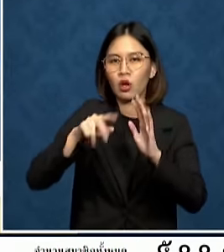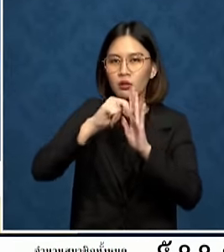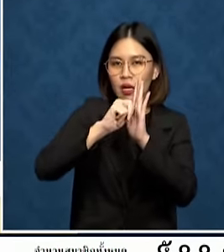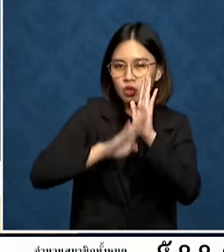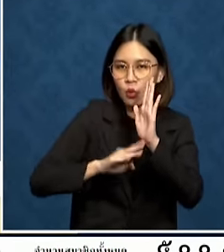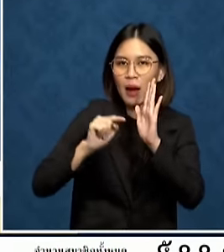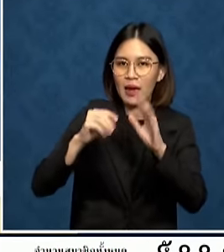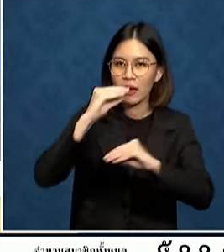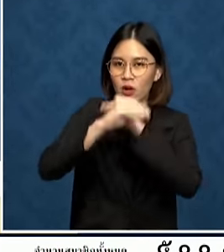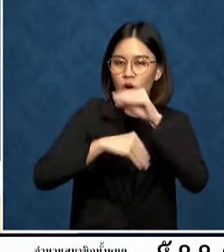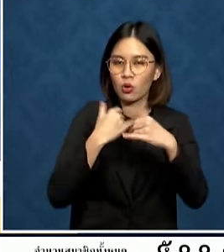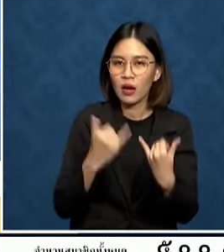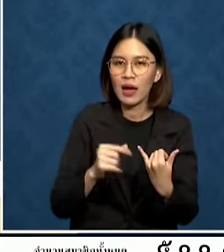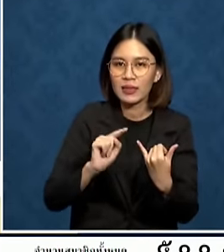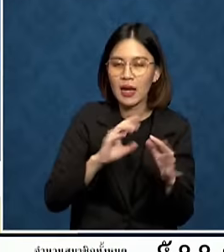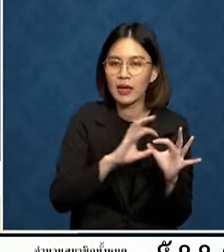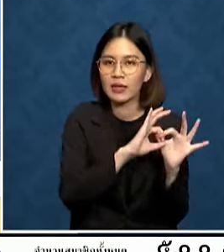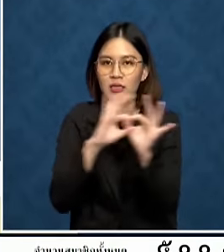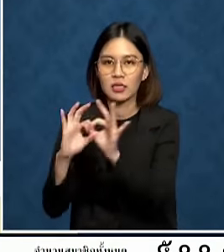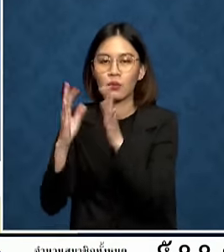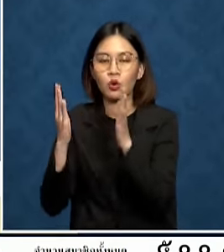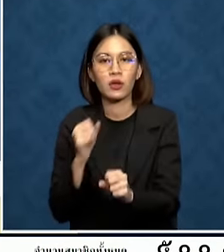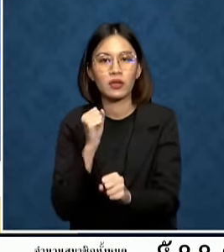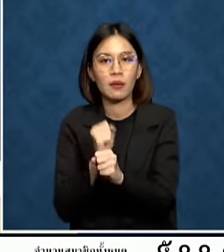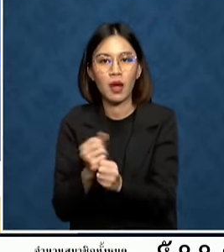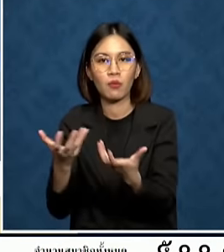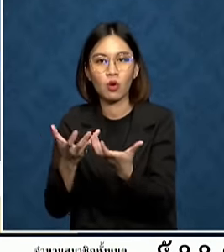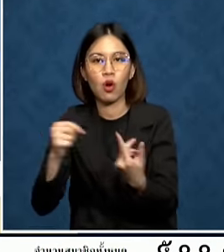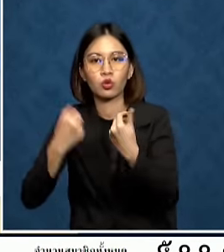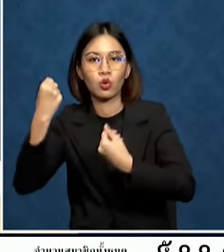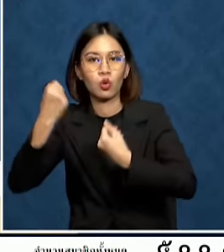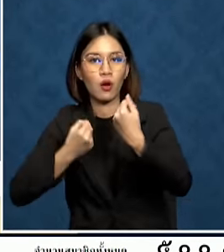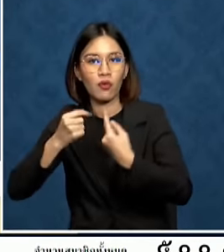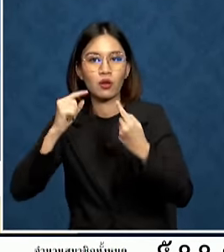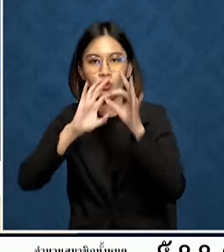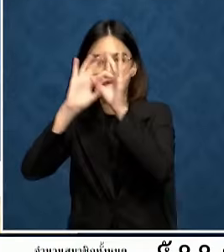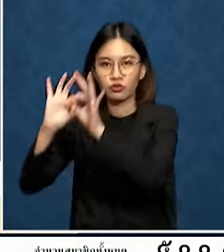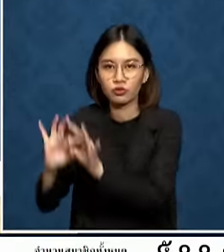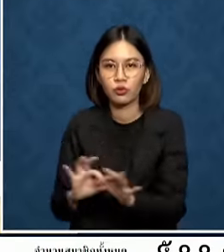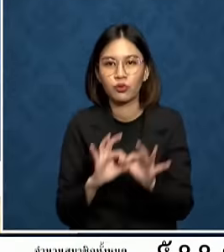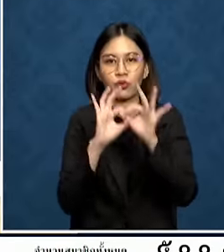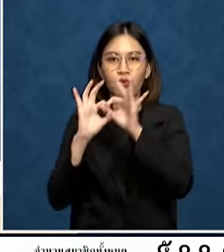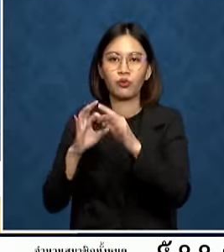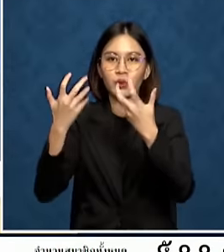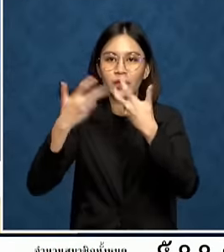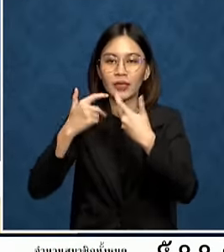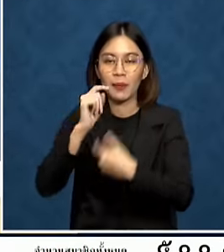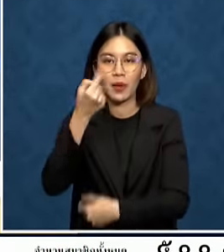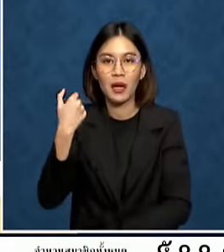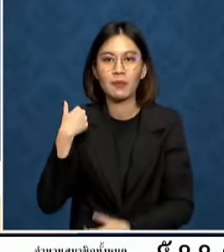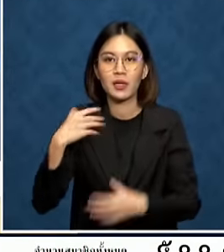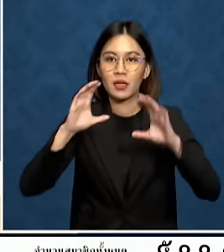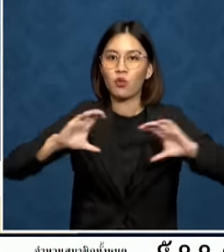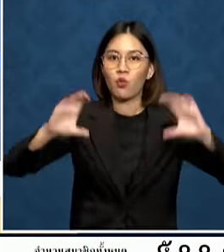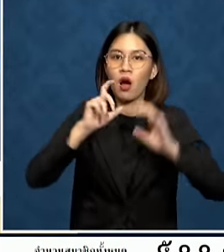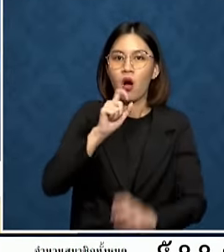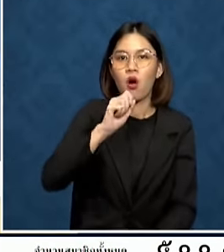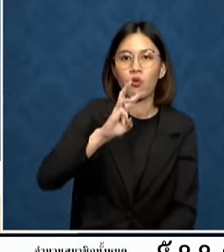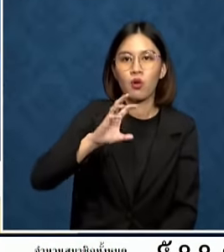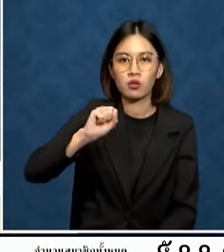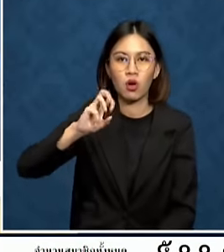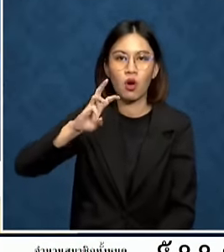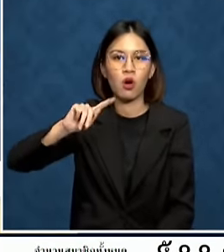โครงการนี้นะครับเชื่อมโยงผู้ผลิตชิ้นส่วนในประเทศเข้าสู่ห่วงโซ่อุปทานให้ได้มากที่สุดอาจมีหน่วยงานรัฐเช่นอวสวทช